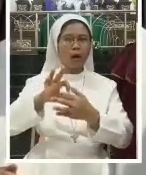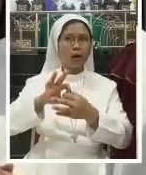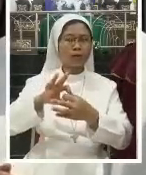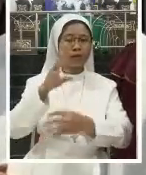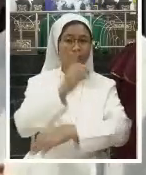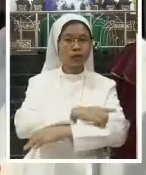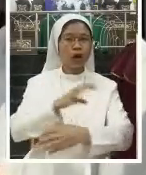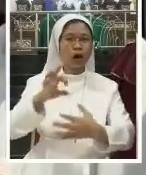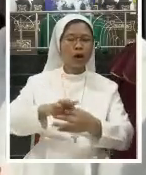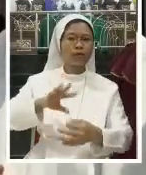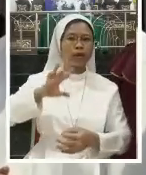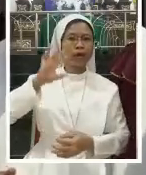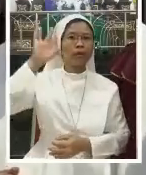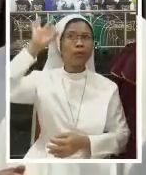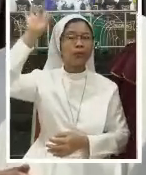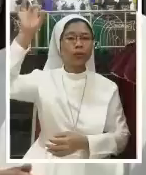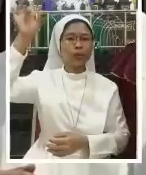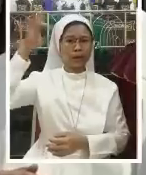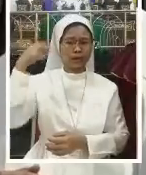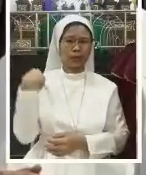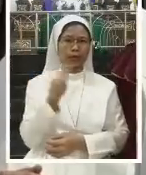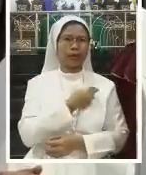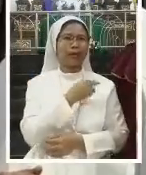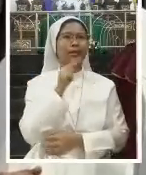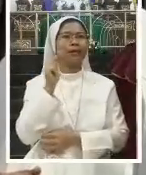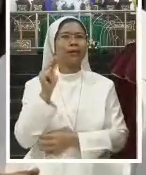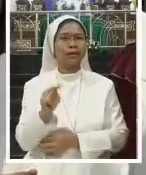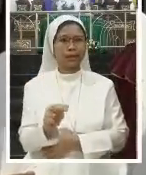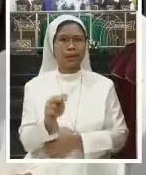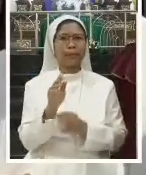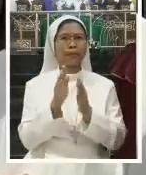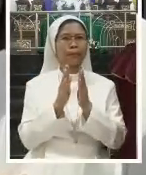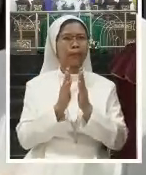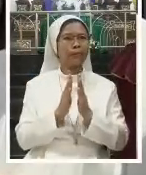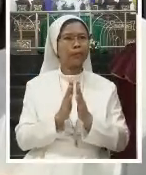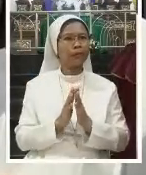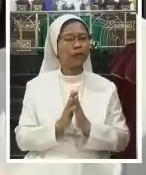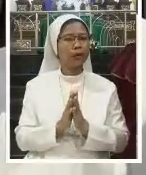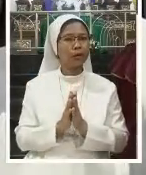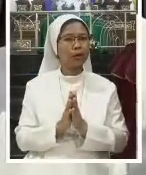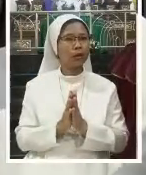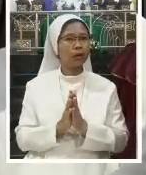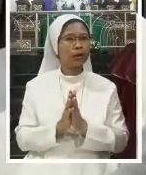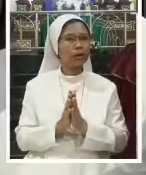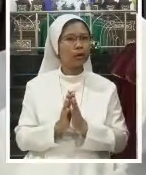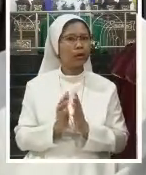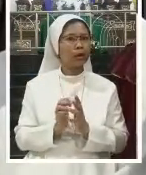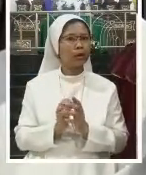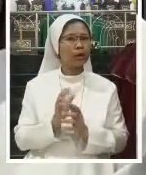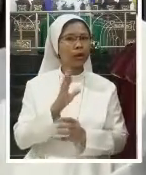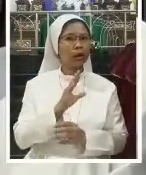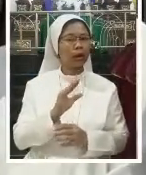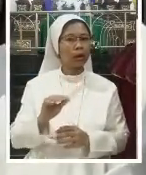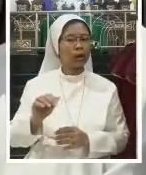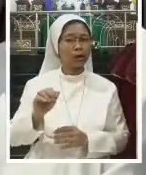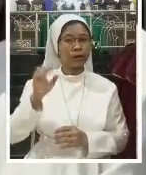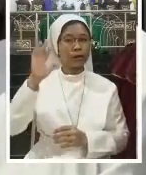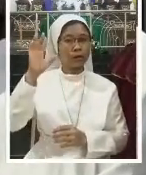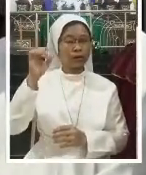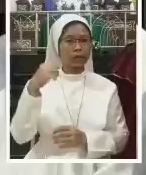Entonces, may kaipuhan na maglaw kita seriously, blessedly sa mga aldaw na